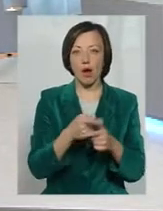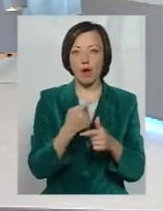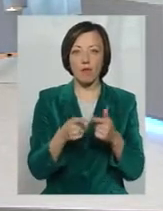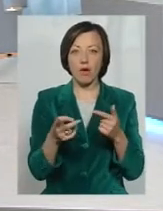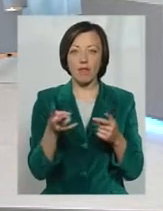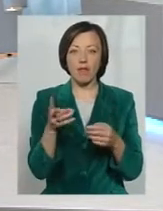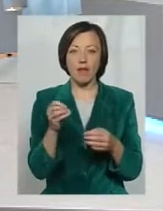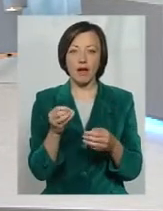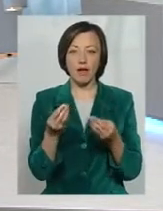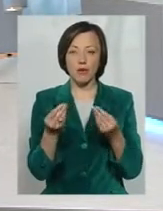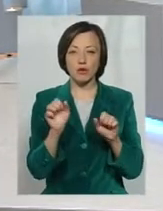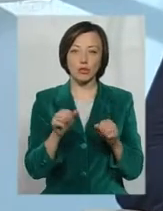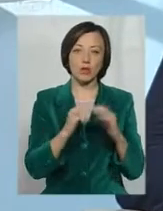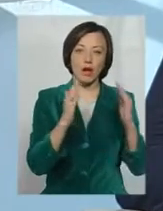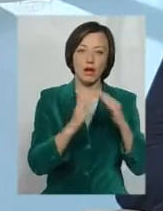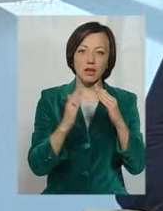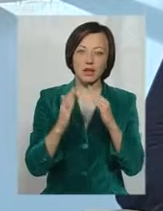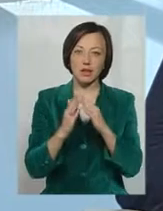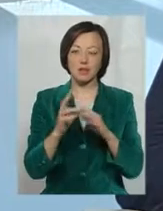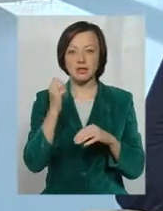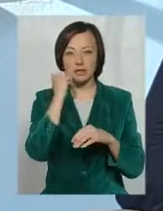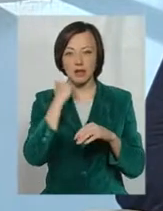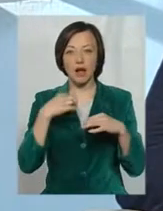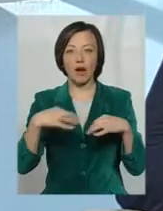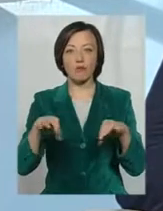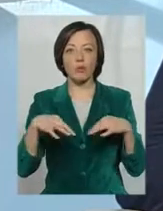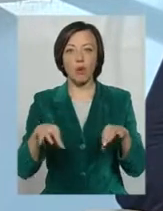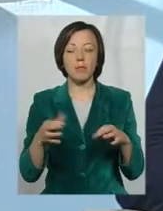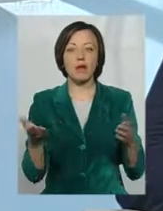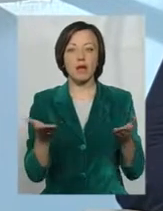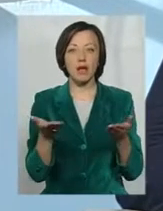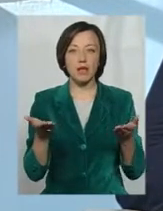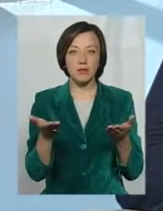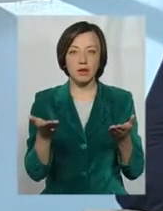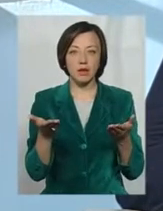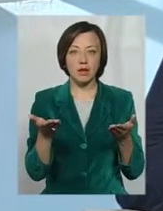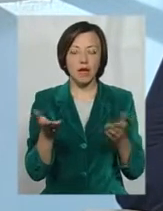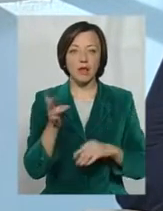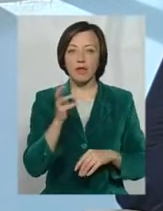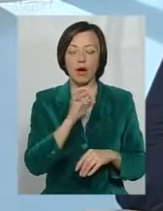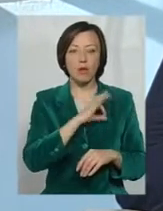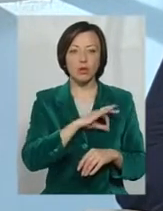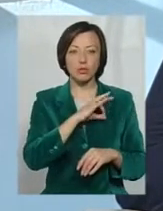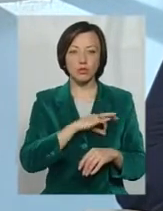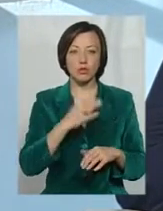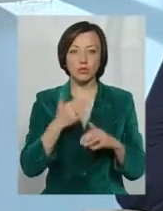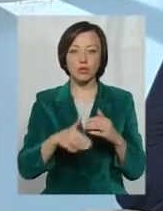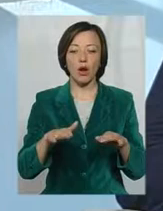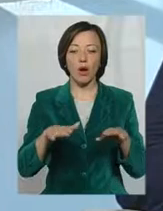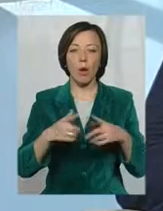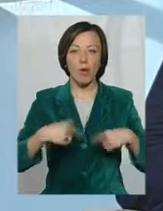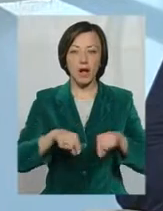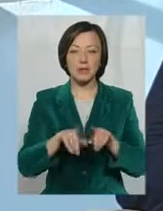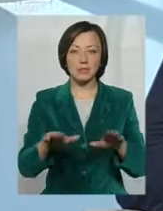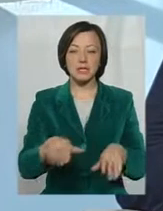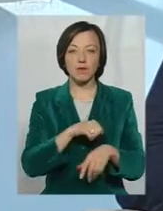активи, це може бути нерухомість, це може бути старі автомобілі, якими навіть не користуються вже органи місцевого самоврядування.